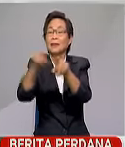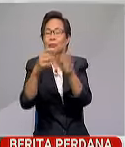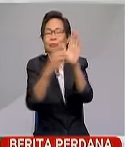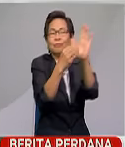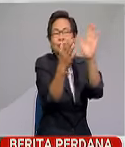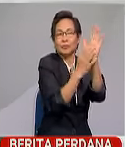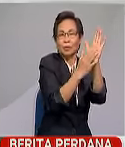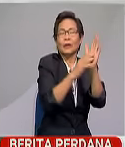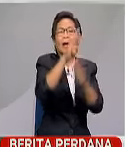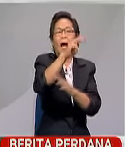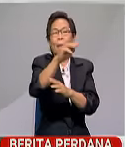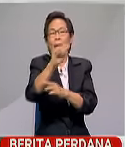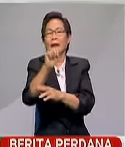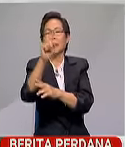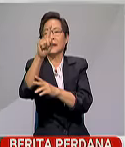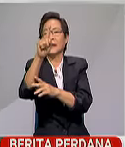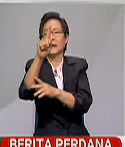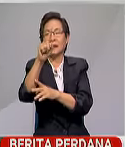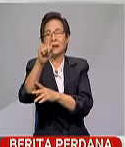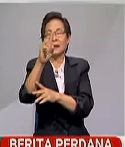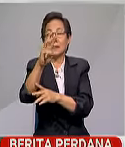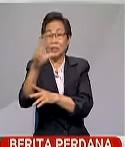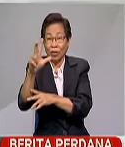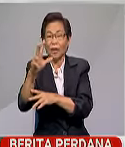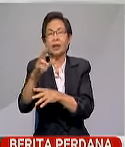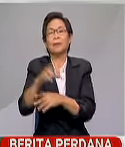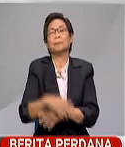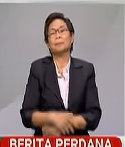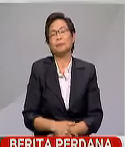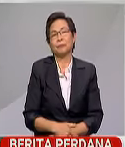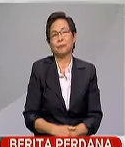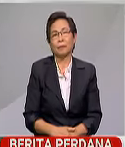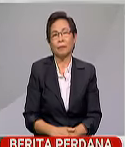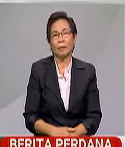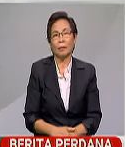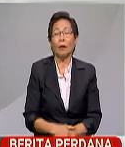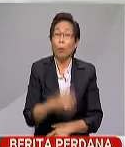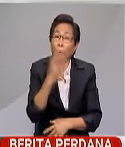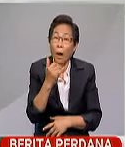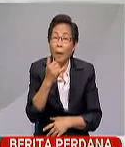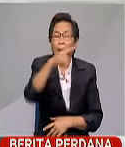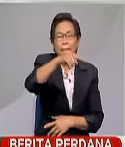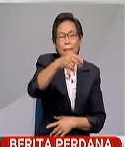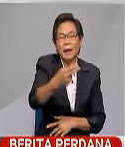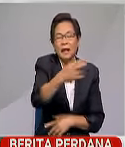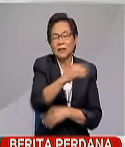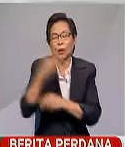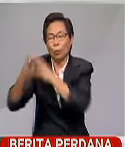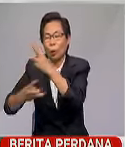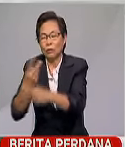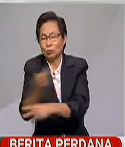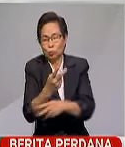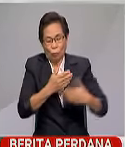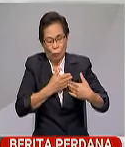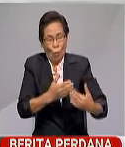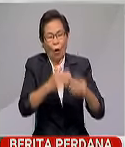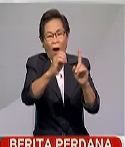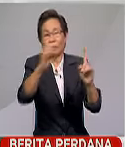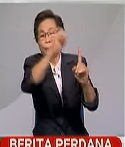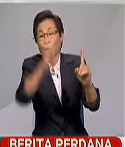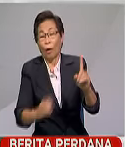termaktub dalam Perjanjian Malaysia 1963 atau MA63. Ini kerana hanya PH dan warisan komited